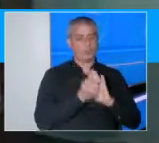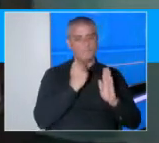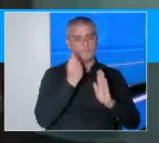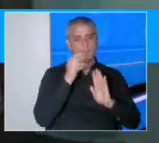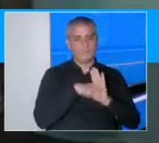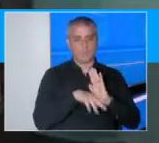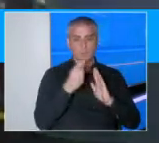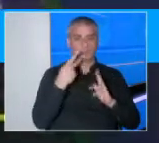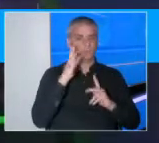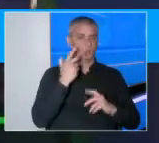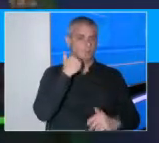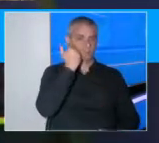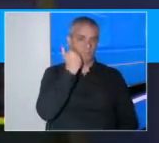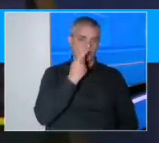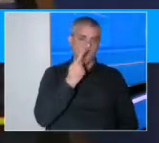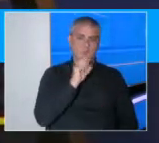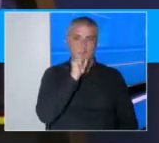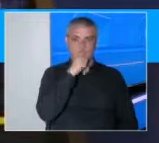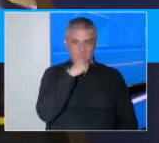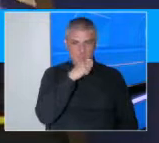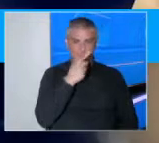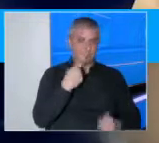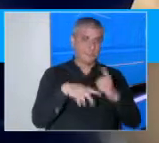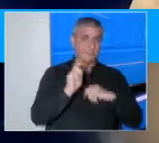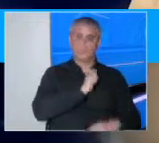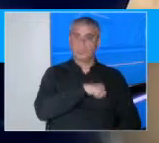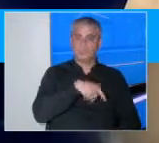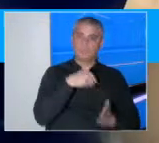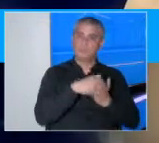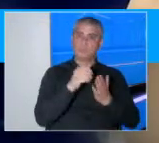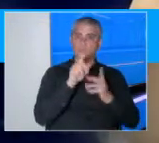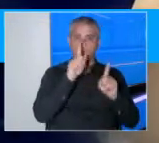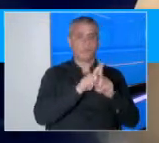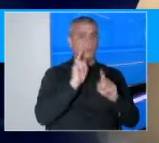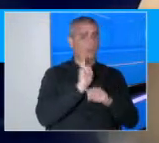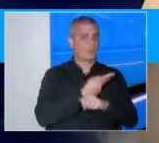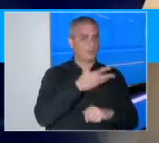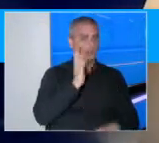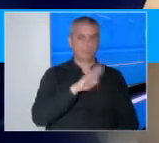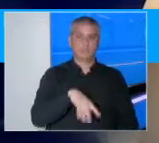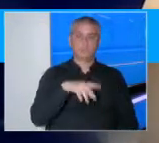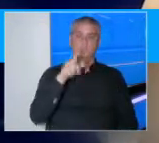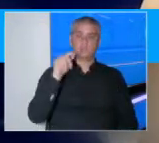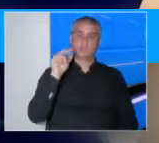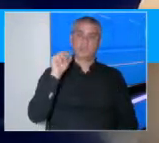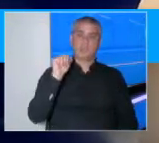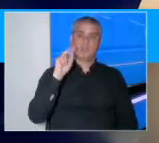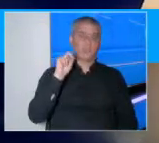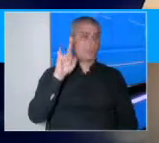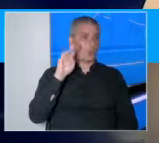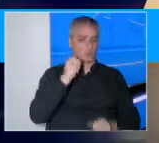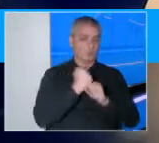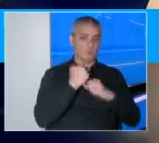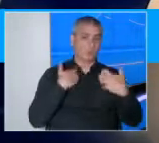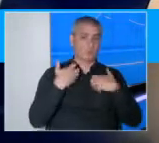פחות, אומנים יותר מבוגרים, יותר ותיקים. לעומת זאת, יש עיריות שממשיכות כרגיל. יש לך את אליעד נחום, שעושה